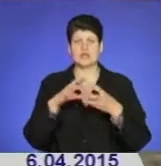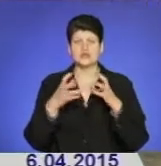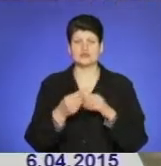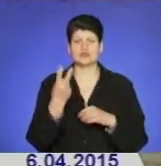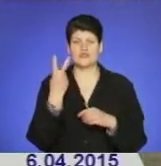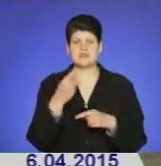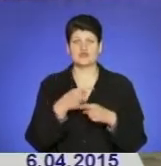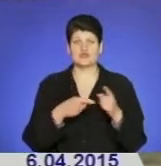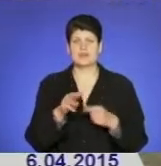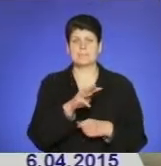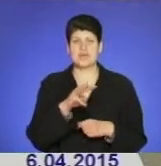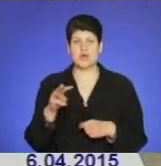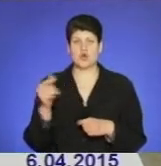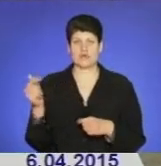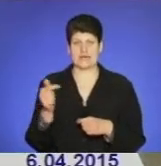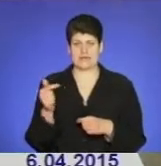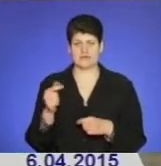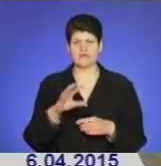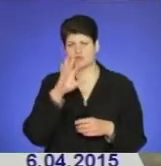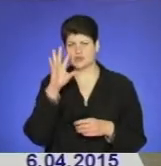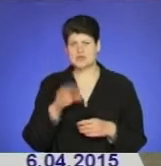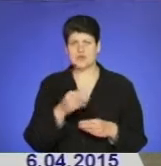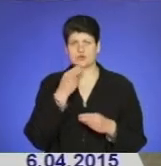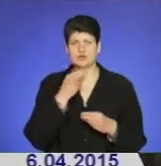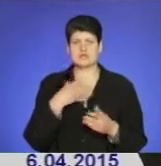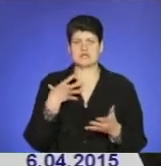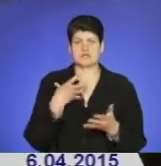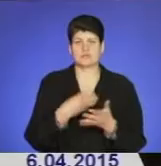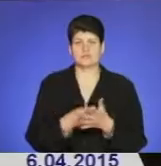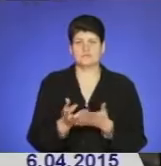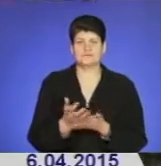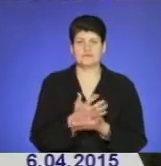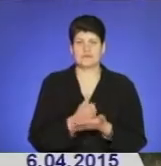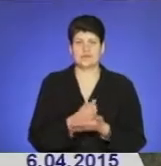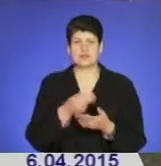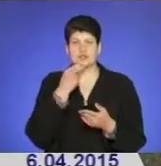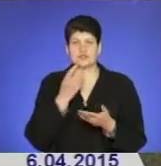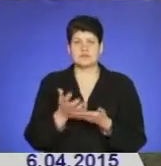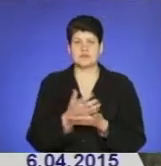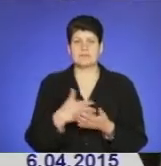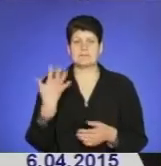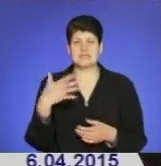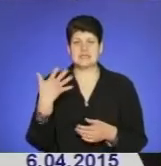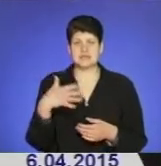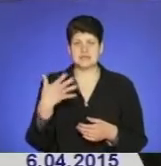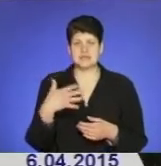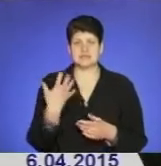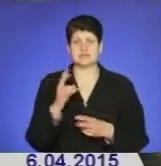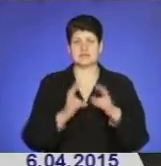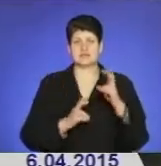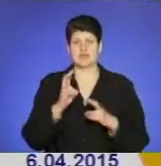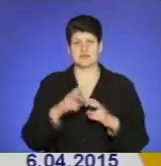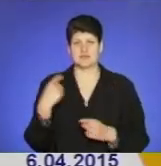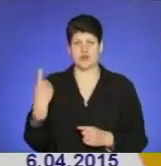2,5 мільйони гривень. Уся продукція з власного врожаю. Харчі збирали на 50 аграрних підприємствах